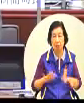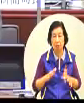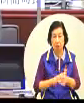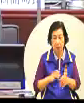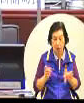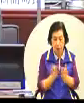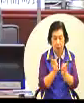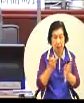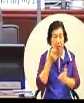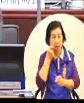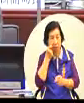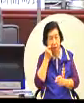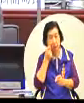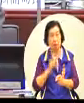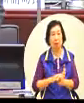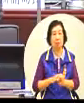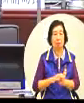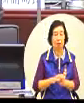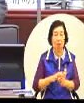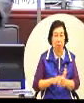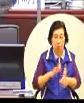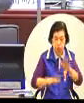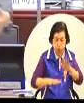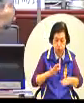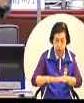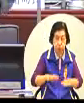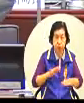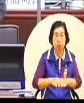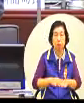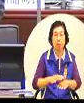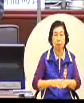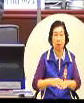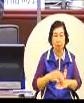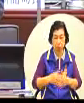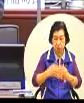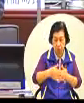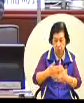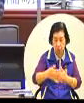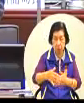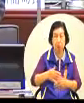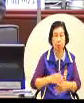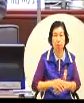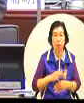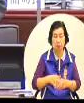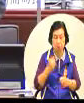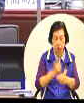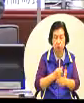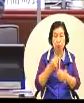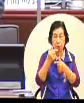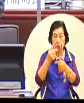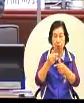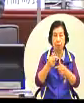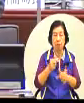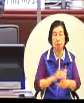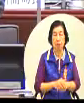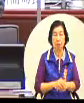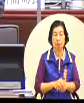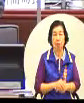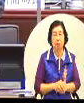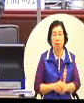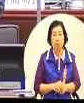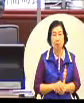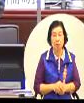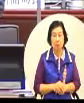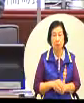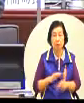道理想很难一步到位，都必须一个阶段一个阶段的完成啊。正因为这样，所以